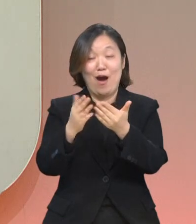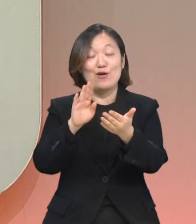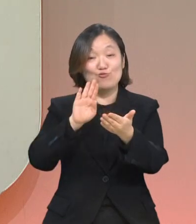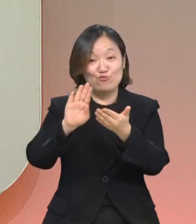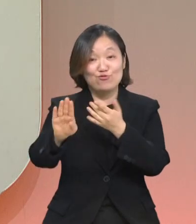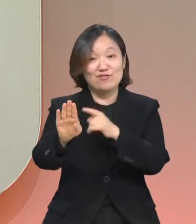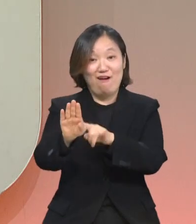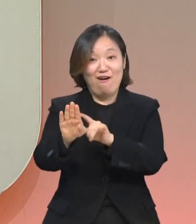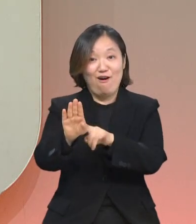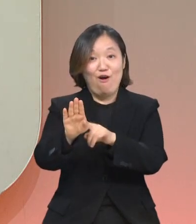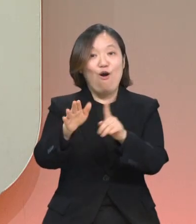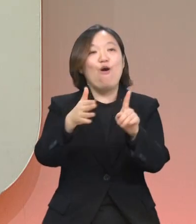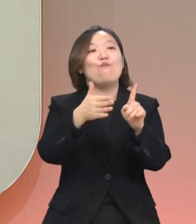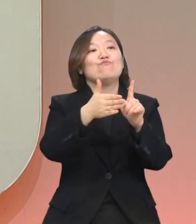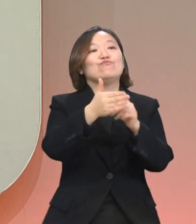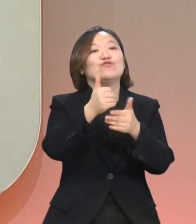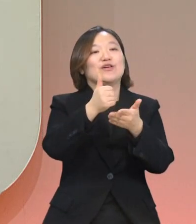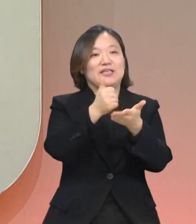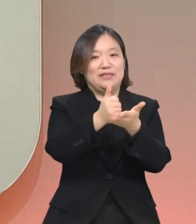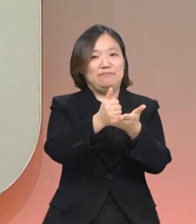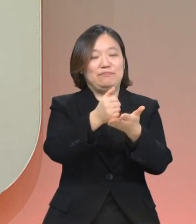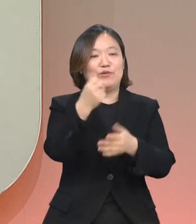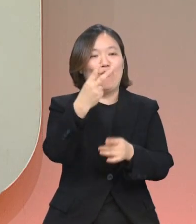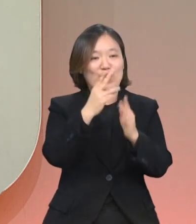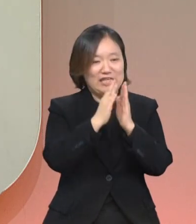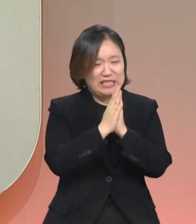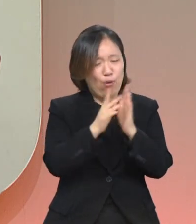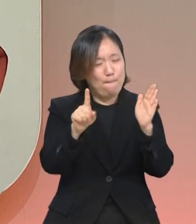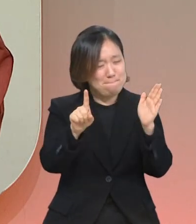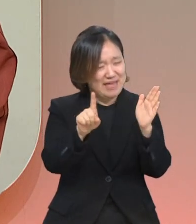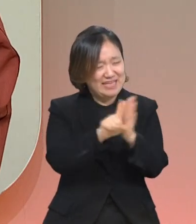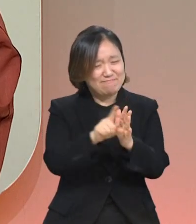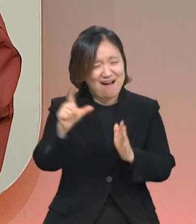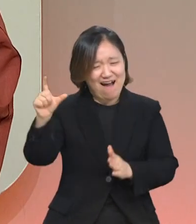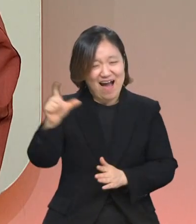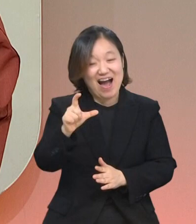제가 항상 우리 불자님들께 드리는 얘기가 불교는